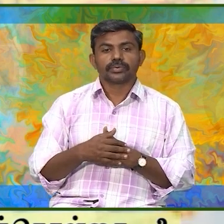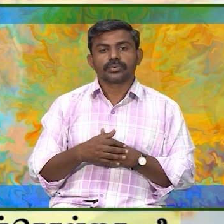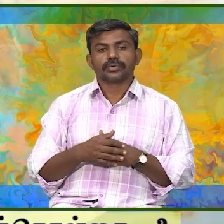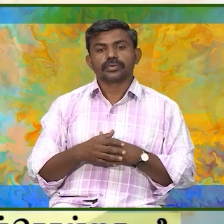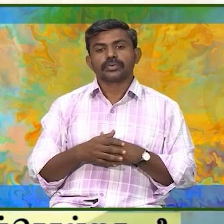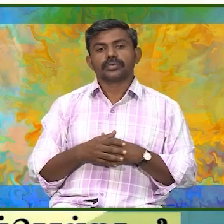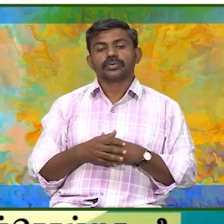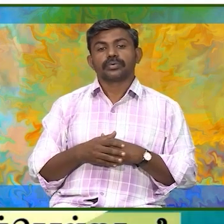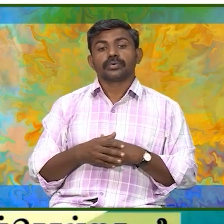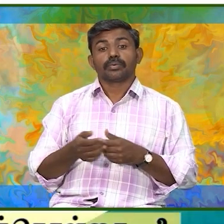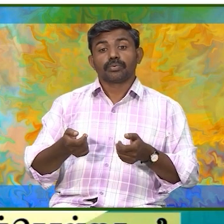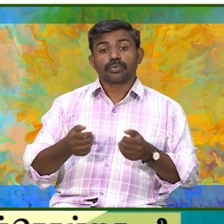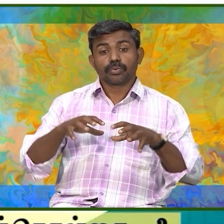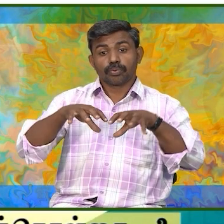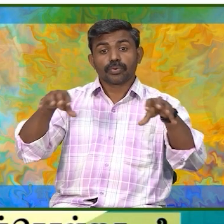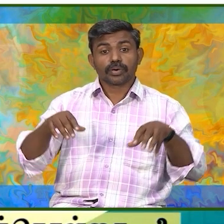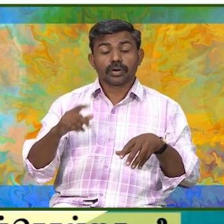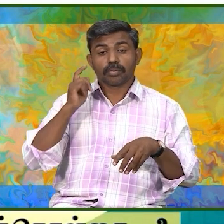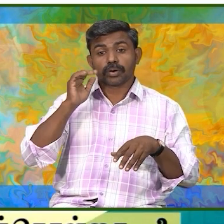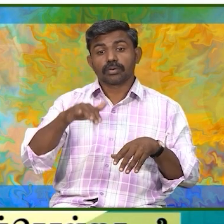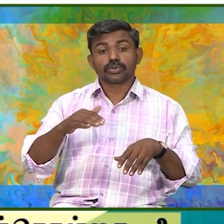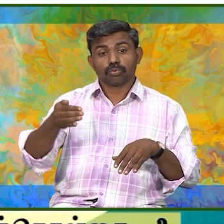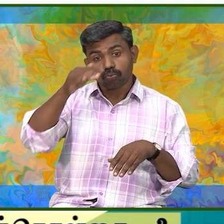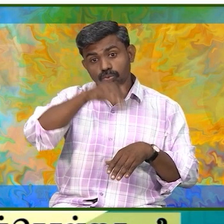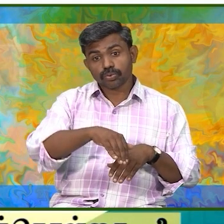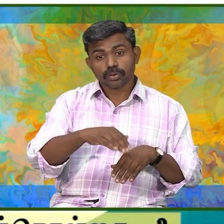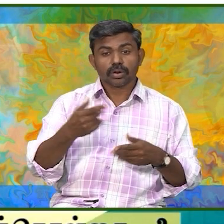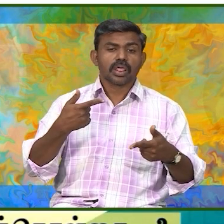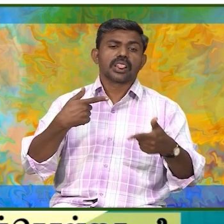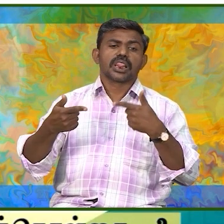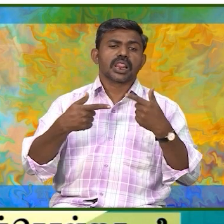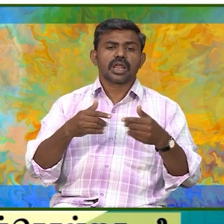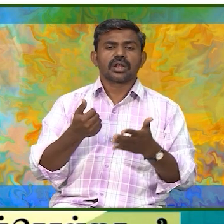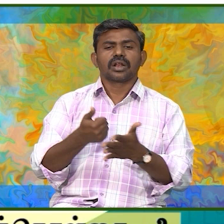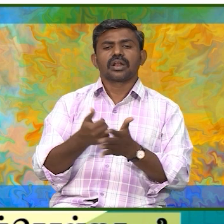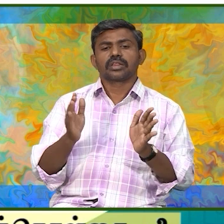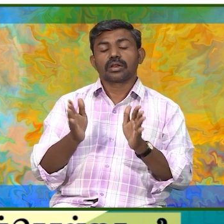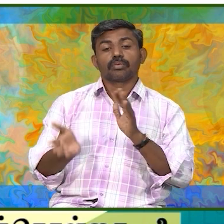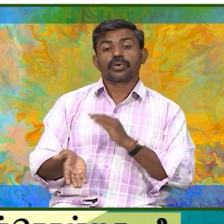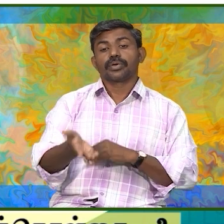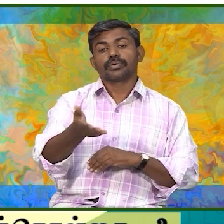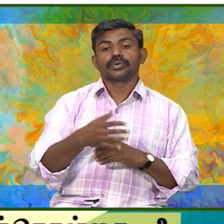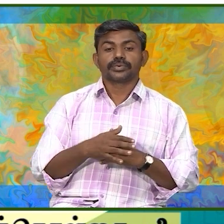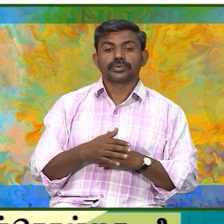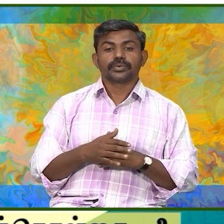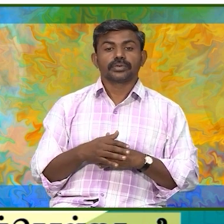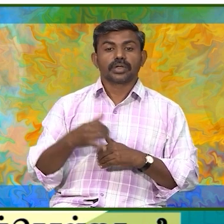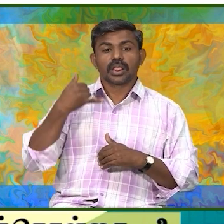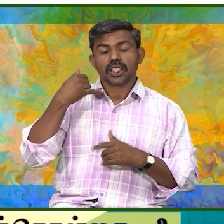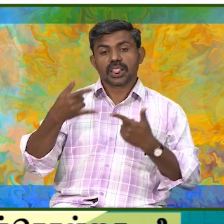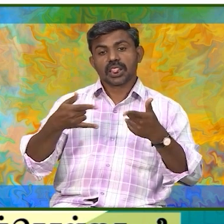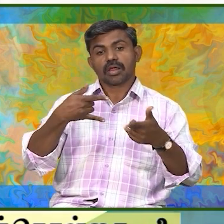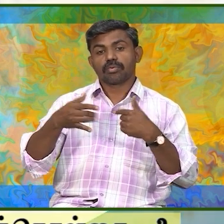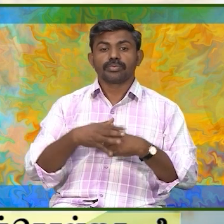கிடையாது, பொருட்கள், மக்கள் ஆற்றல், மூலதனம், தகவல் பரிமாணம் இதெல்லாம் தடை இல்லாமல் இருக்கும். இப்போ பார்த்திங்கன்னா, தகவல்